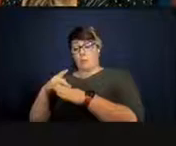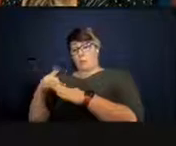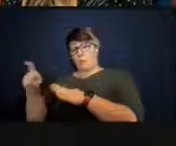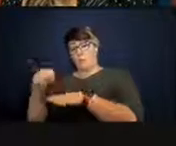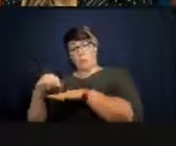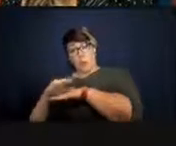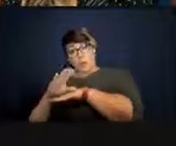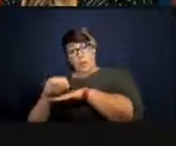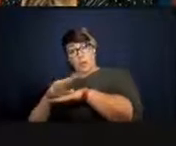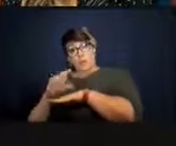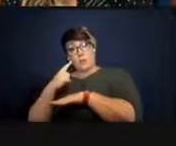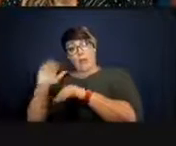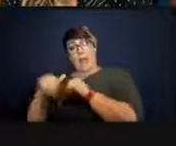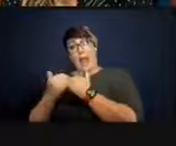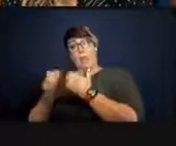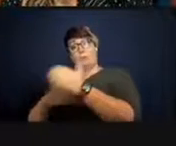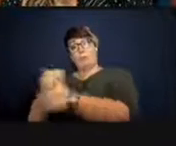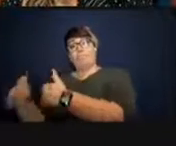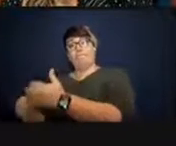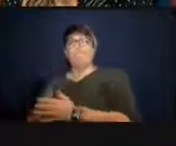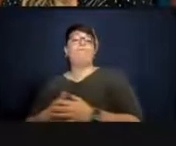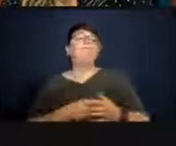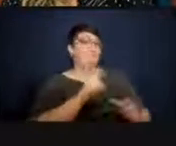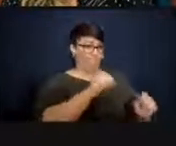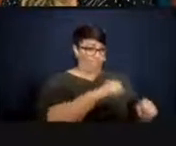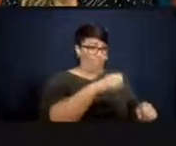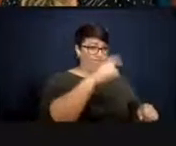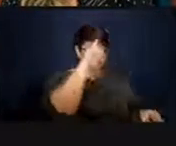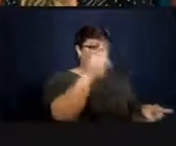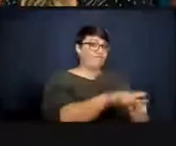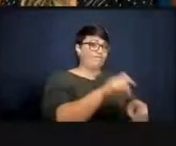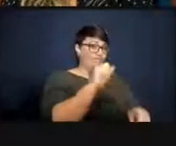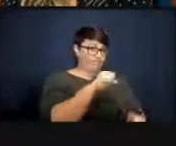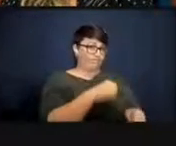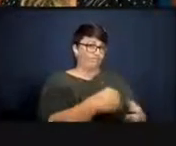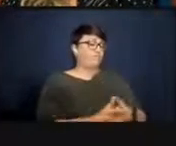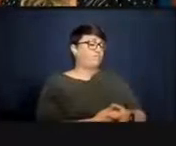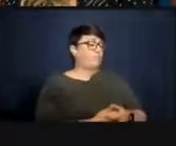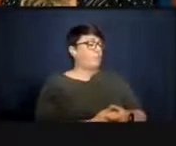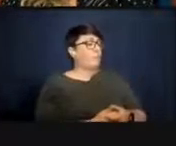التوجيه المهني حول كيفية التقدم قدما.